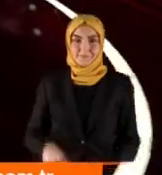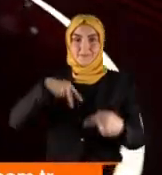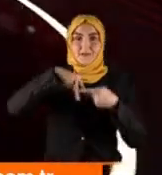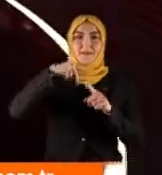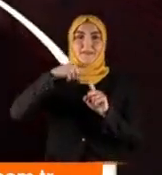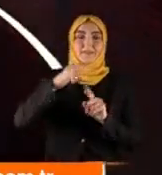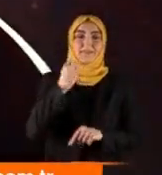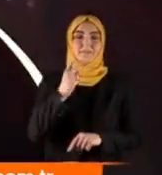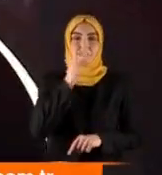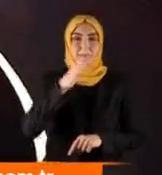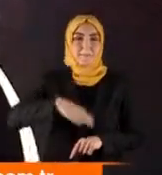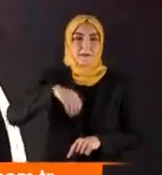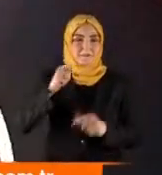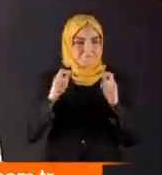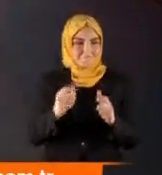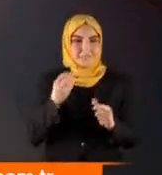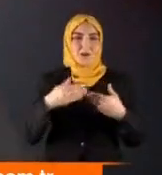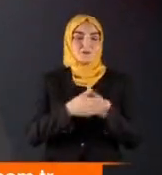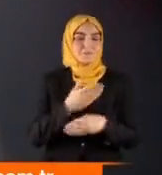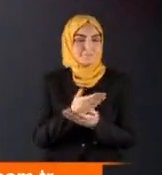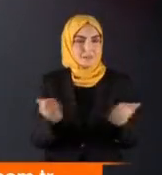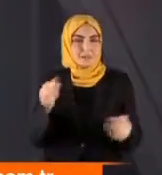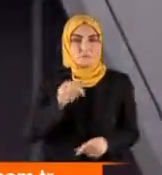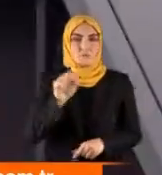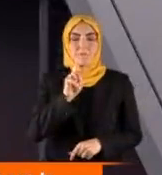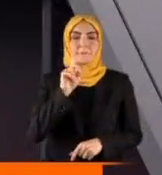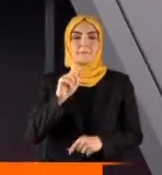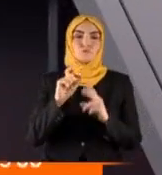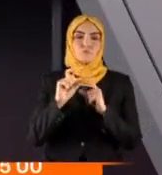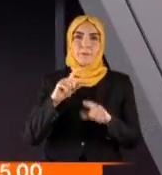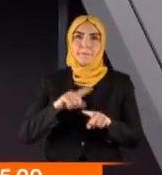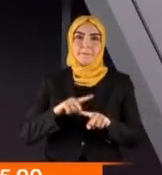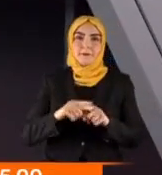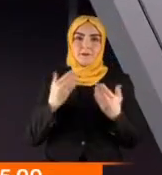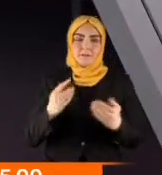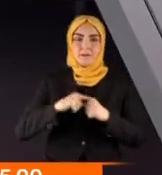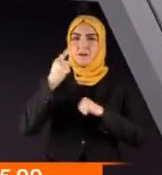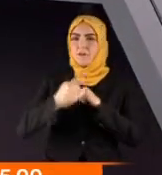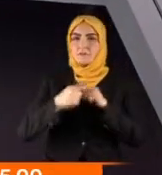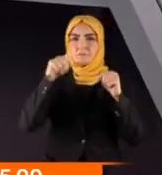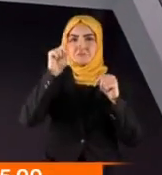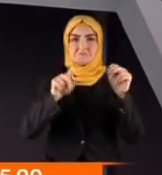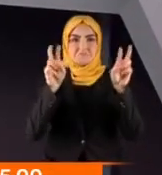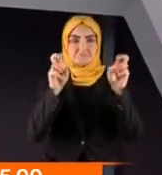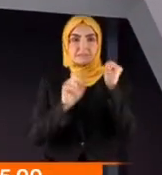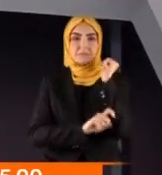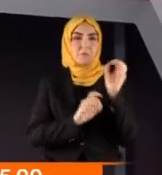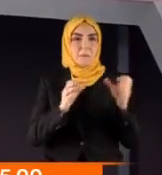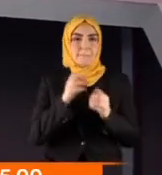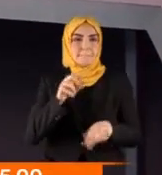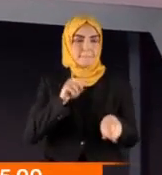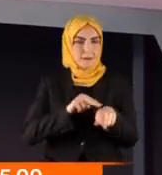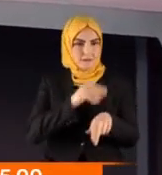Haberin merkezinden, ATV Haber merkezinden iyi akşamlar. Bugün 21 Şubat Pazar. Haftanın gündemi terör örgütü PKK ve